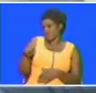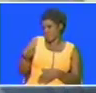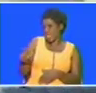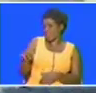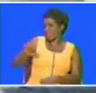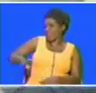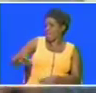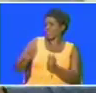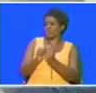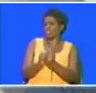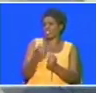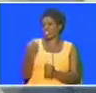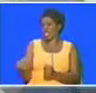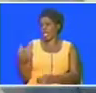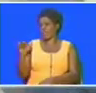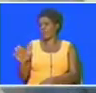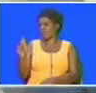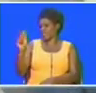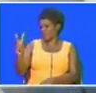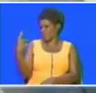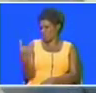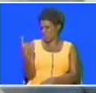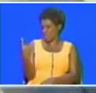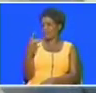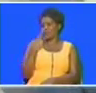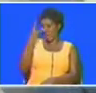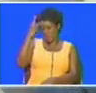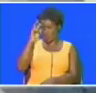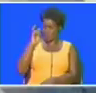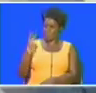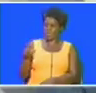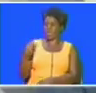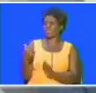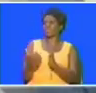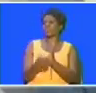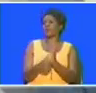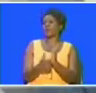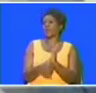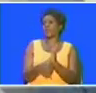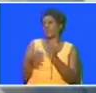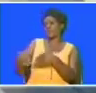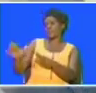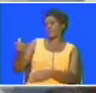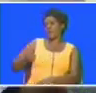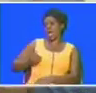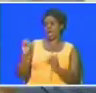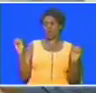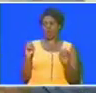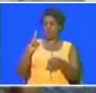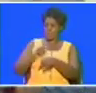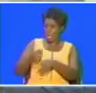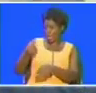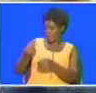anabaki na watoto wako? Hivyo sasa kwa sababu tu ya TV peke yake, wazazi waangalie hilo jambo. Usimtenge msichana wa kazi. Maana